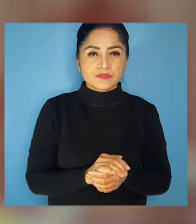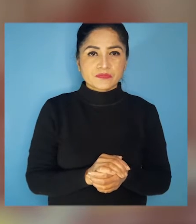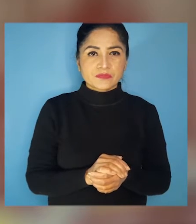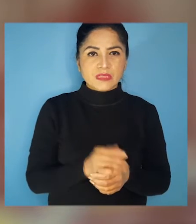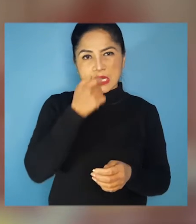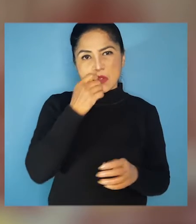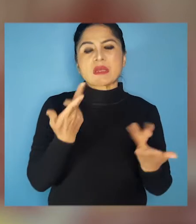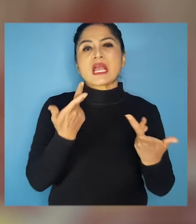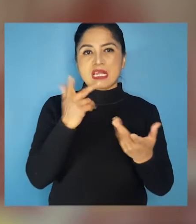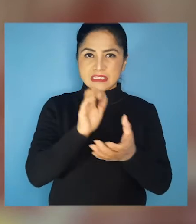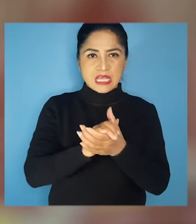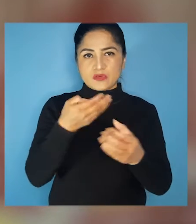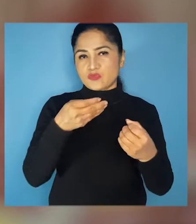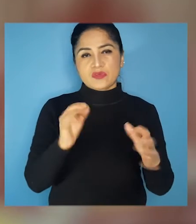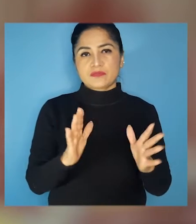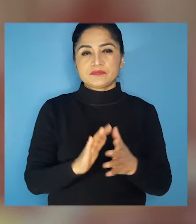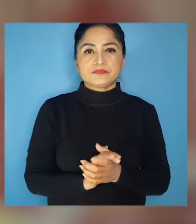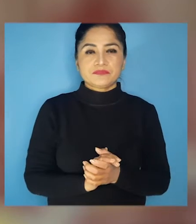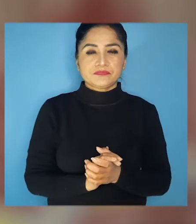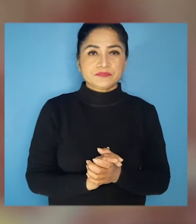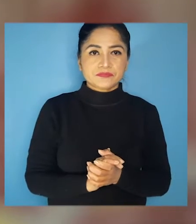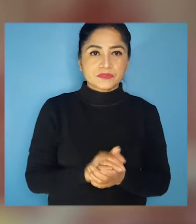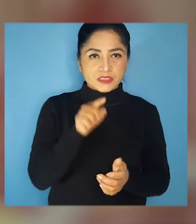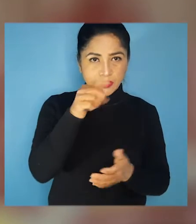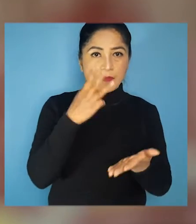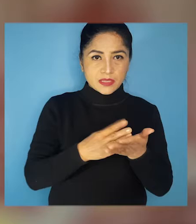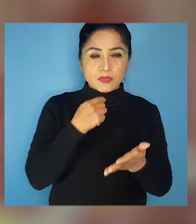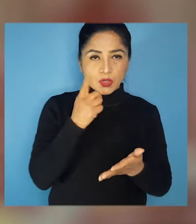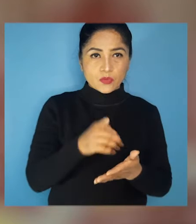त्यो गाउँमा त त्यही साथी छैन,